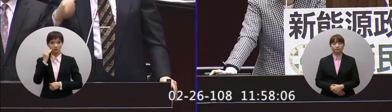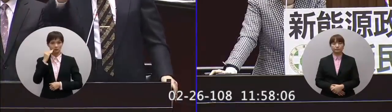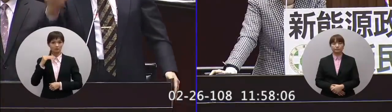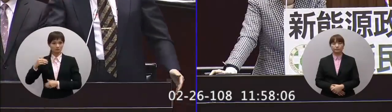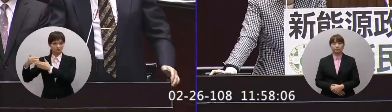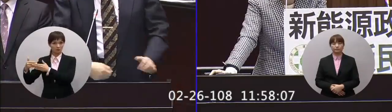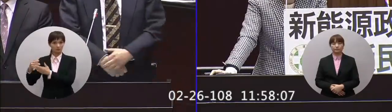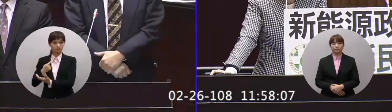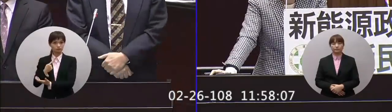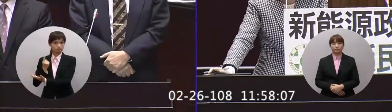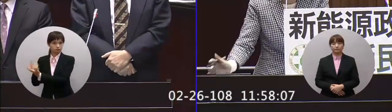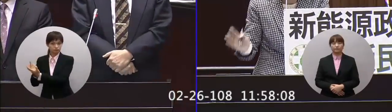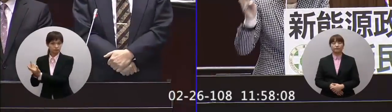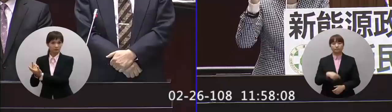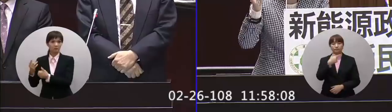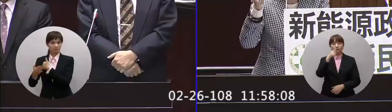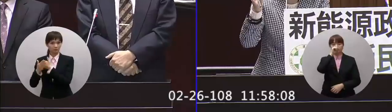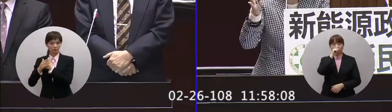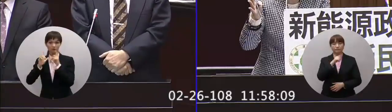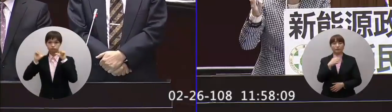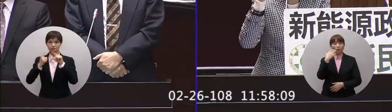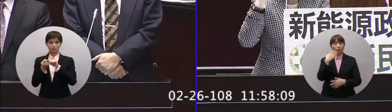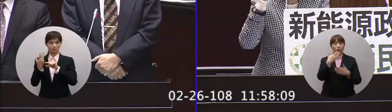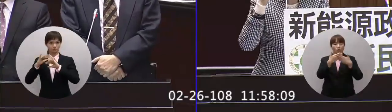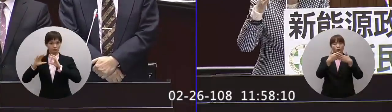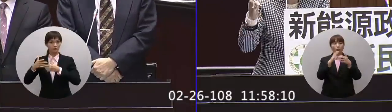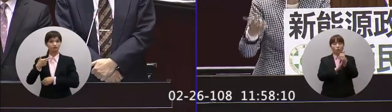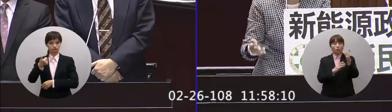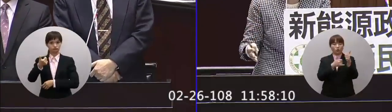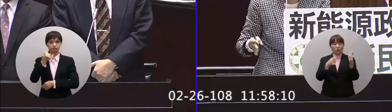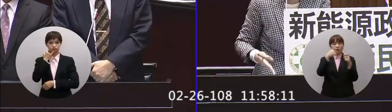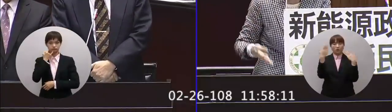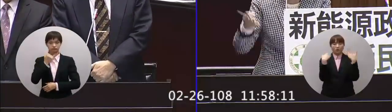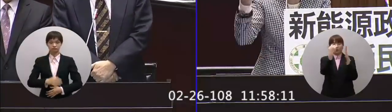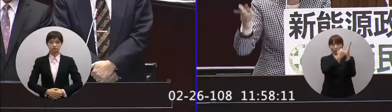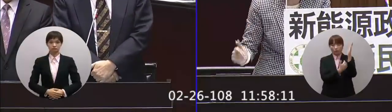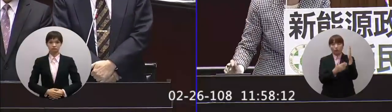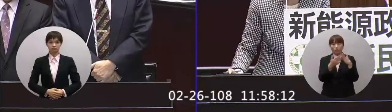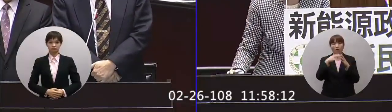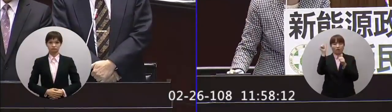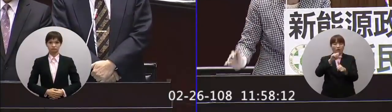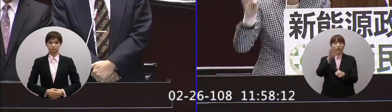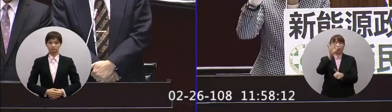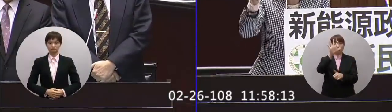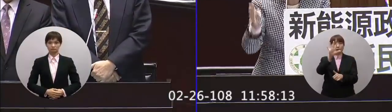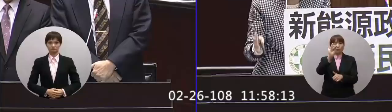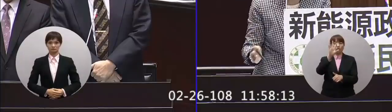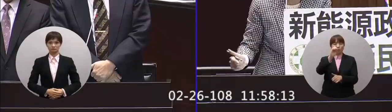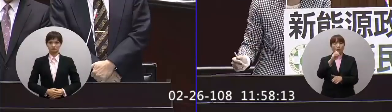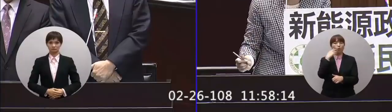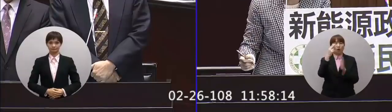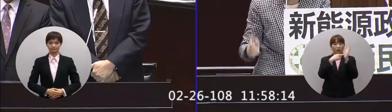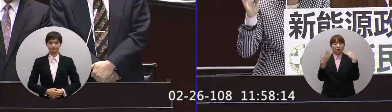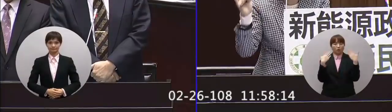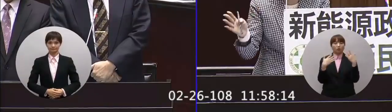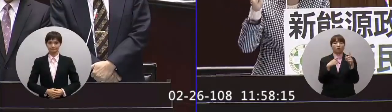的存在，非常好啊， 非常好。所以陆委会主委可不可以把它明列出来？因为你一罚要罚500万呢，你讲得越清